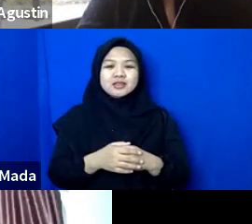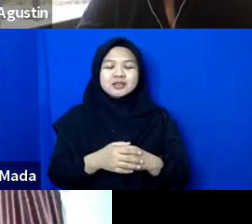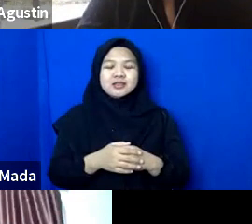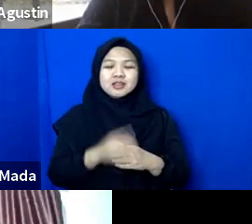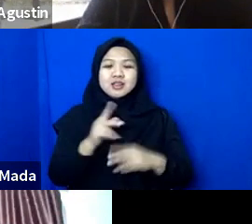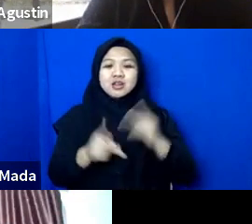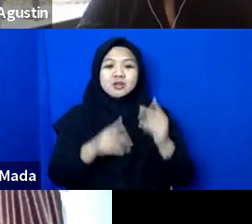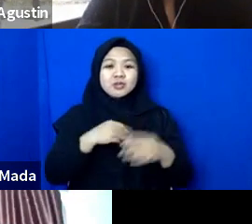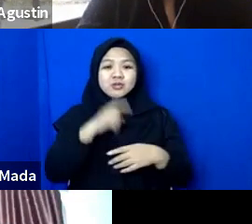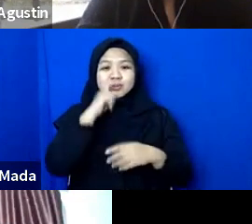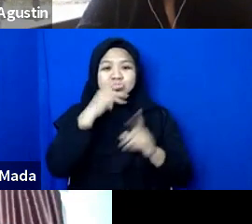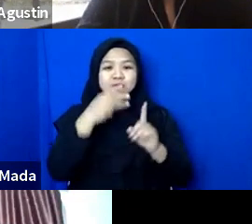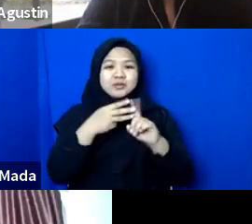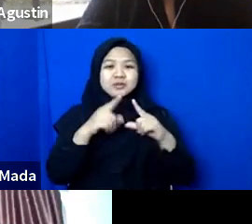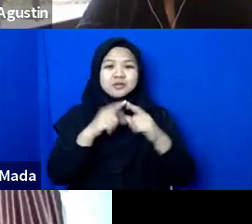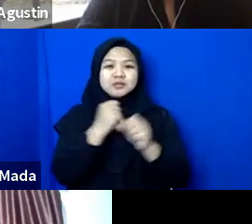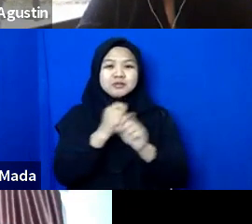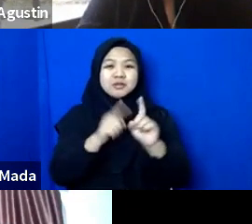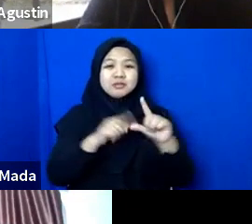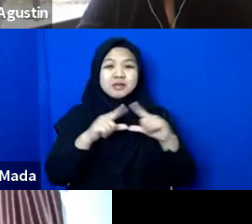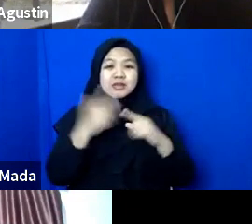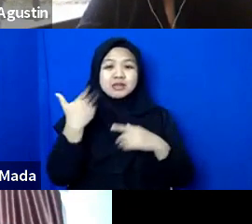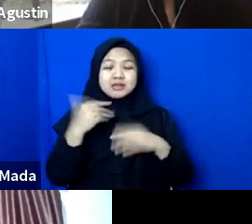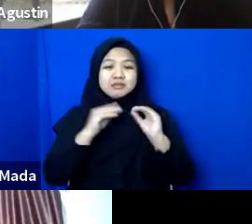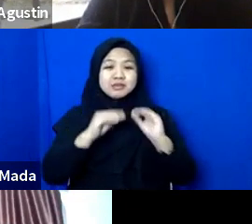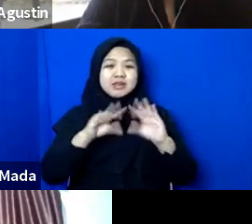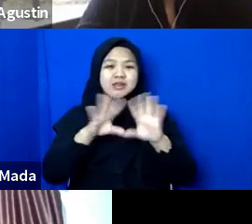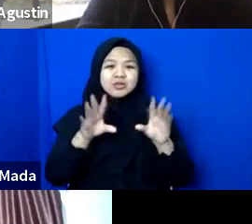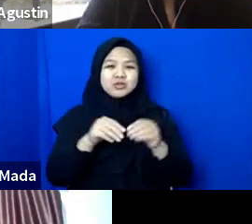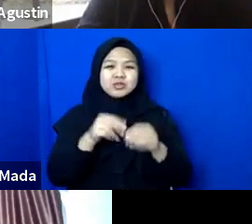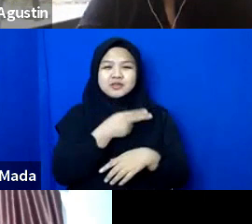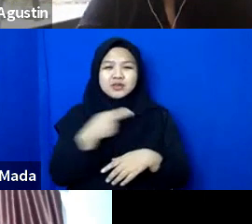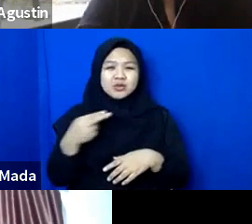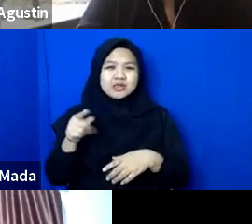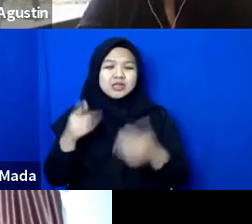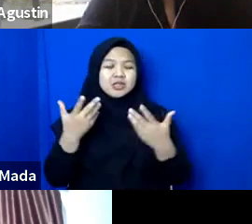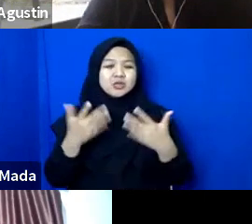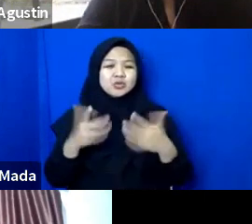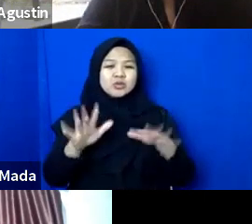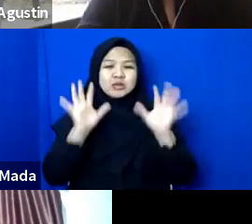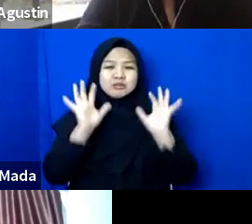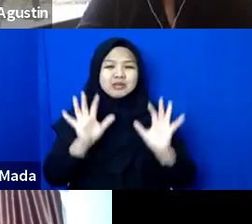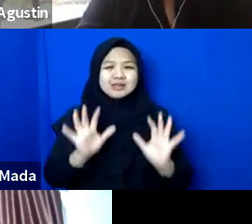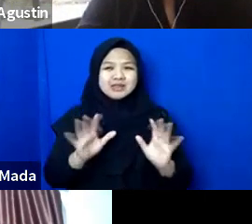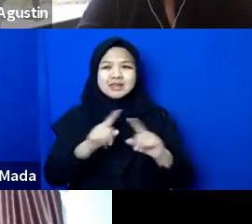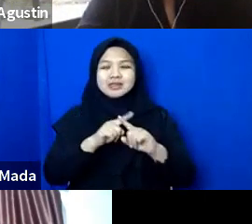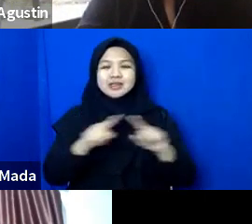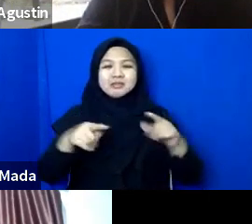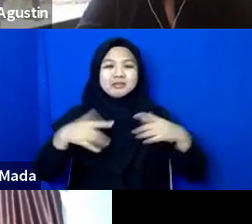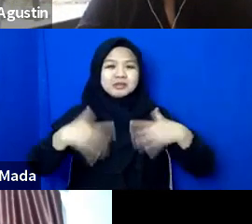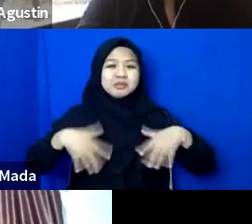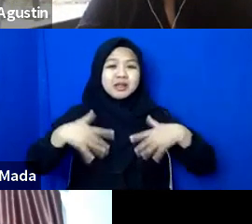menurut pembagian tadi kebijakan pendidikan inklusif di Indonesia itu sudah melimpah namun dalam